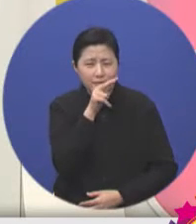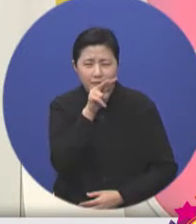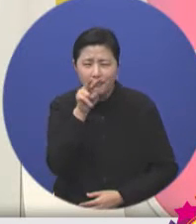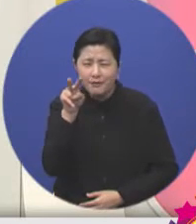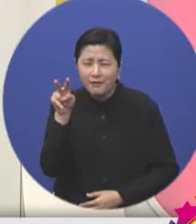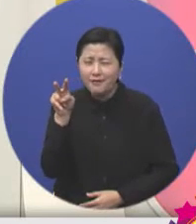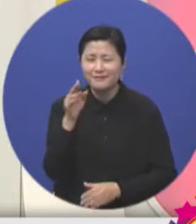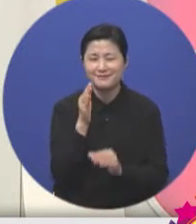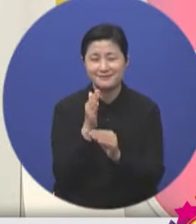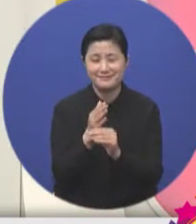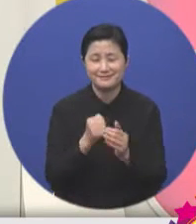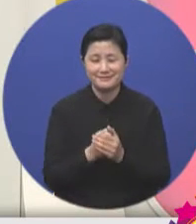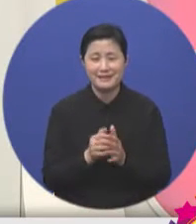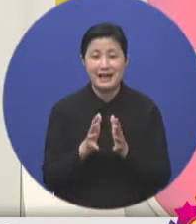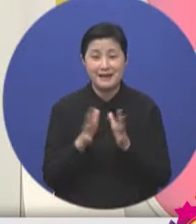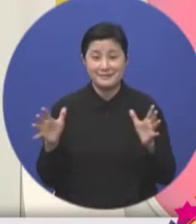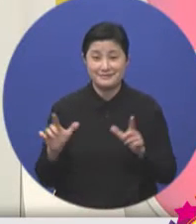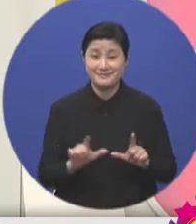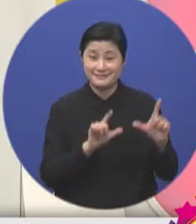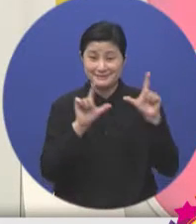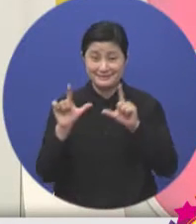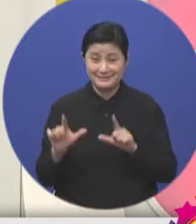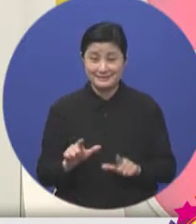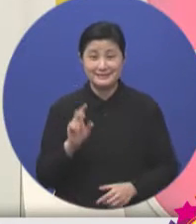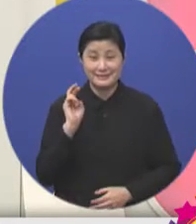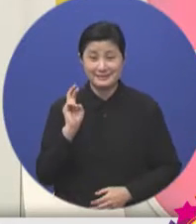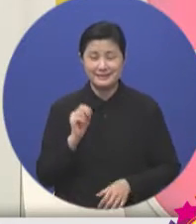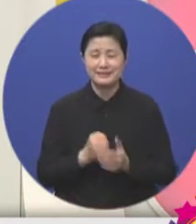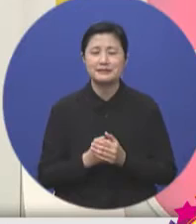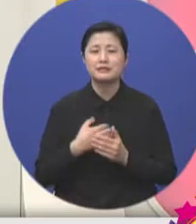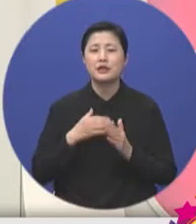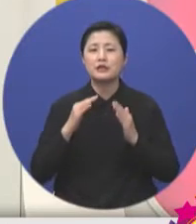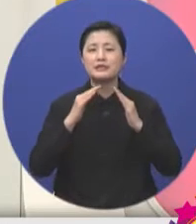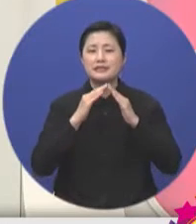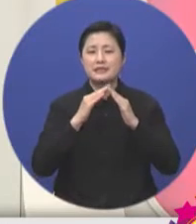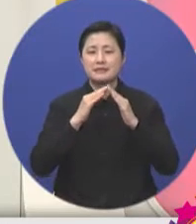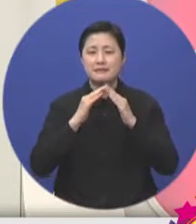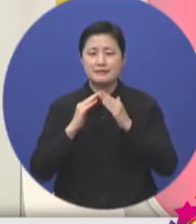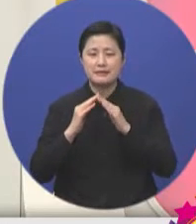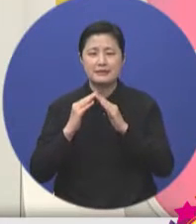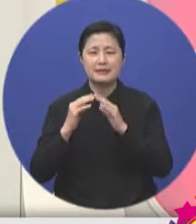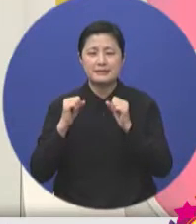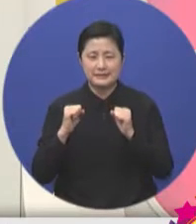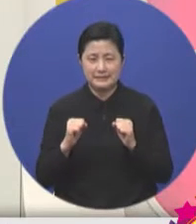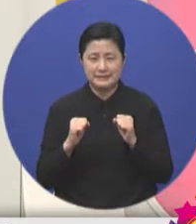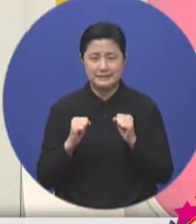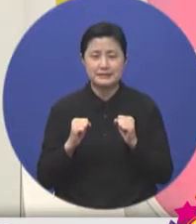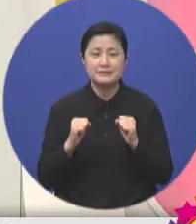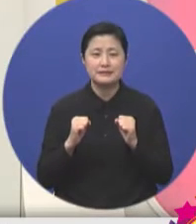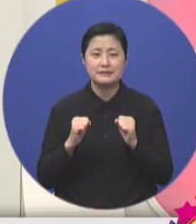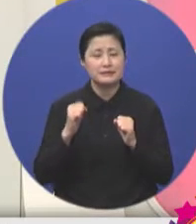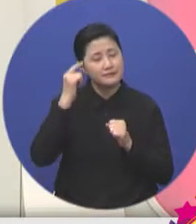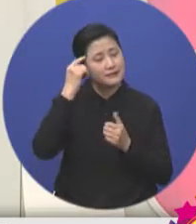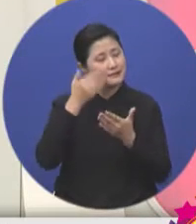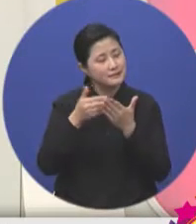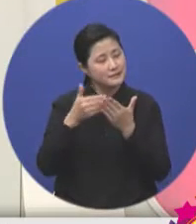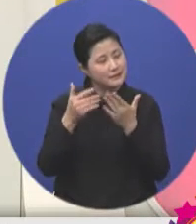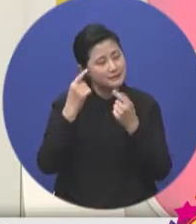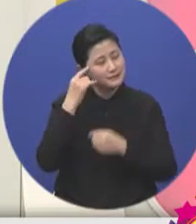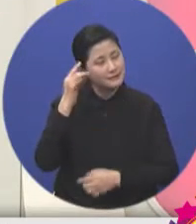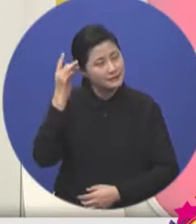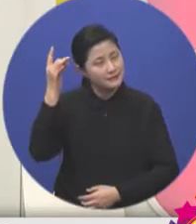아 아파트에 지금 계시구나. 아 저는 이제 초가집 그 천막 밑에 계신 줄 알았어. 왜 그렇게 그려지지